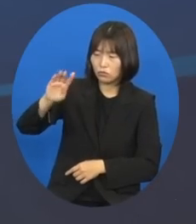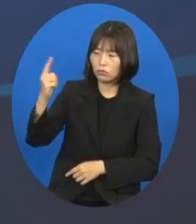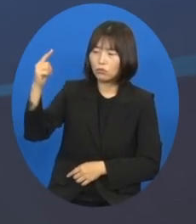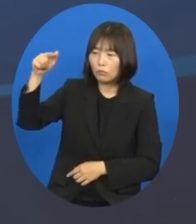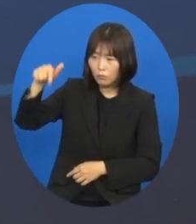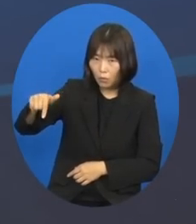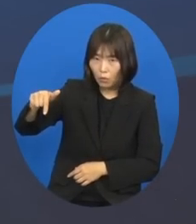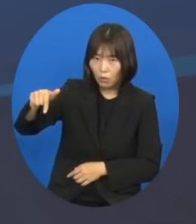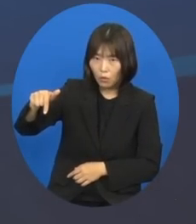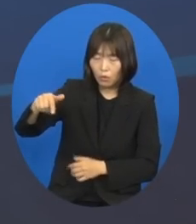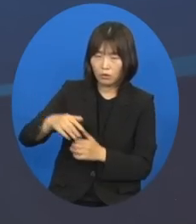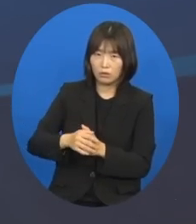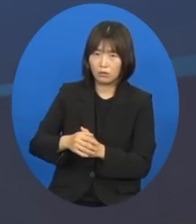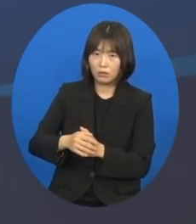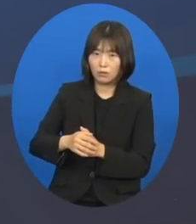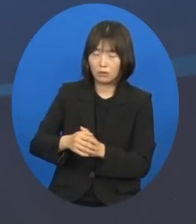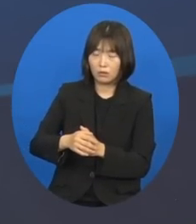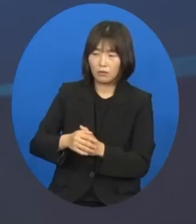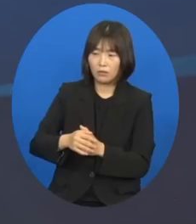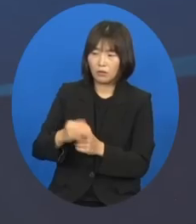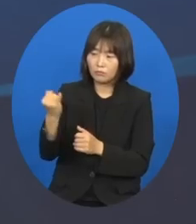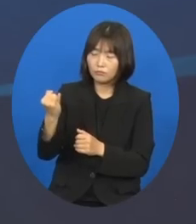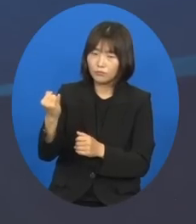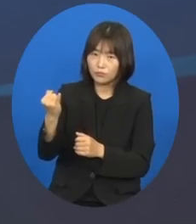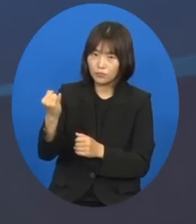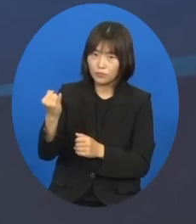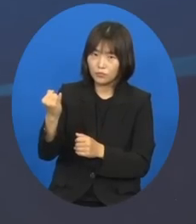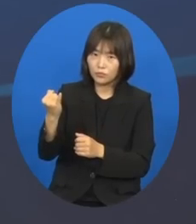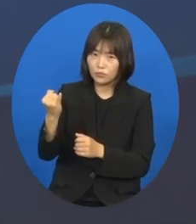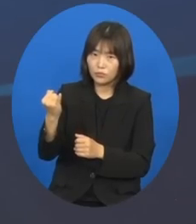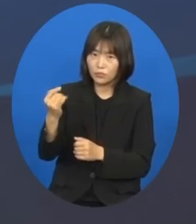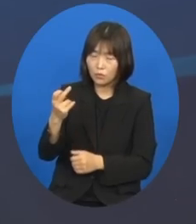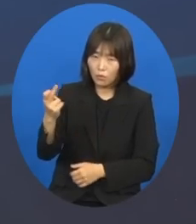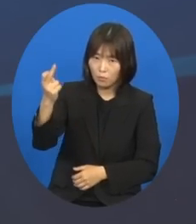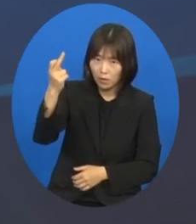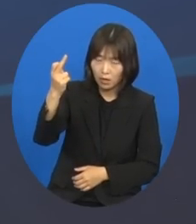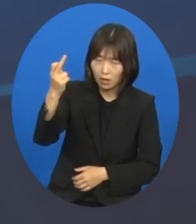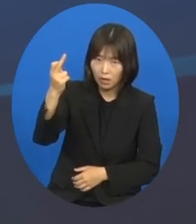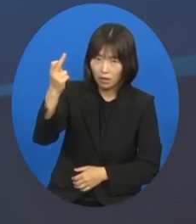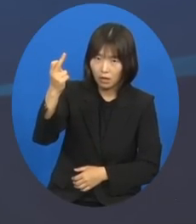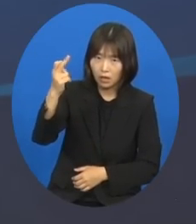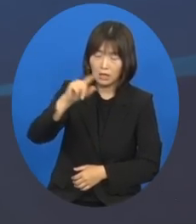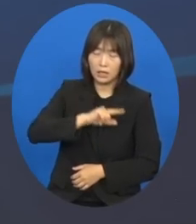밑으로 남동생이 있고 위로 오빠가 있는데 남동생 이름이 이수병